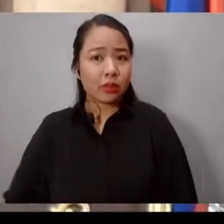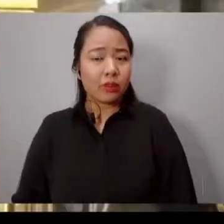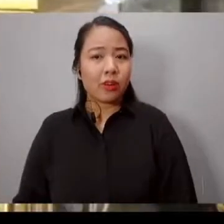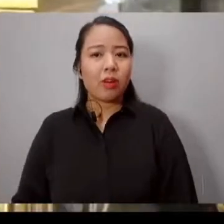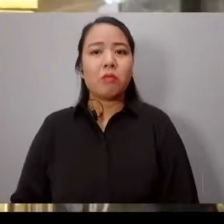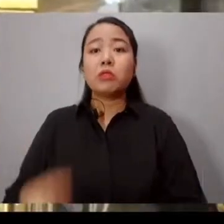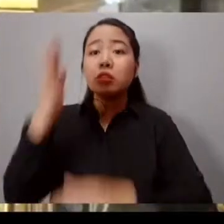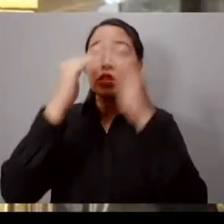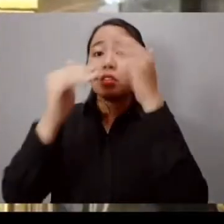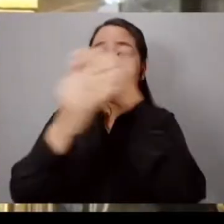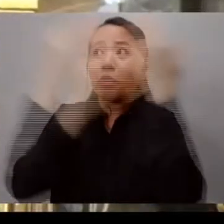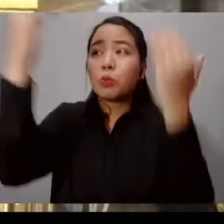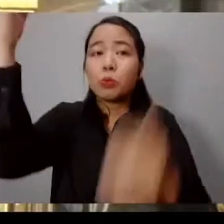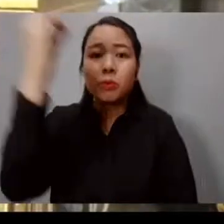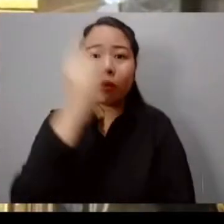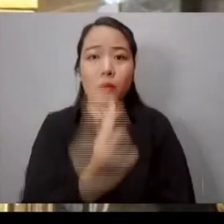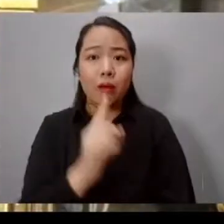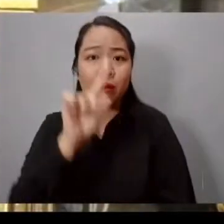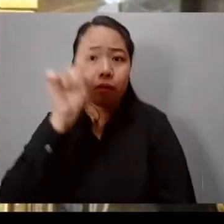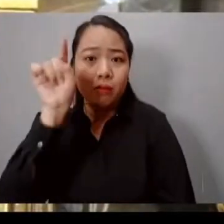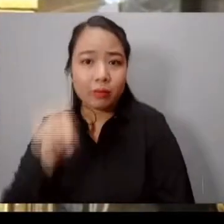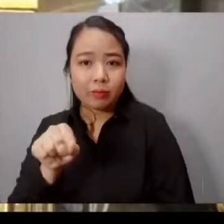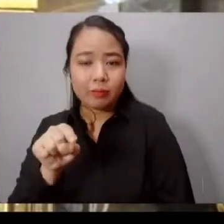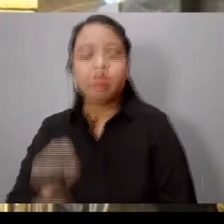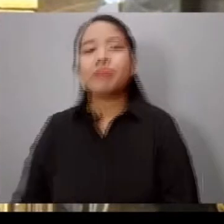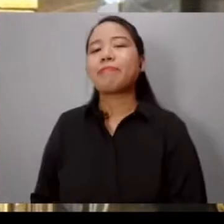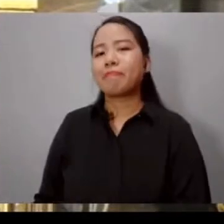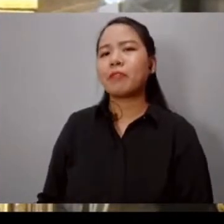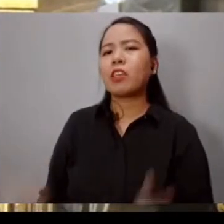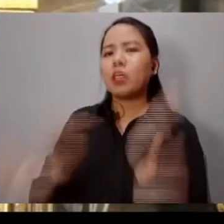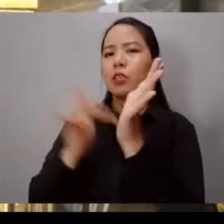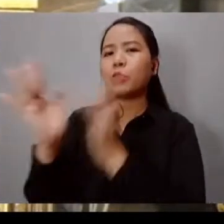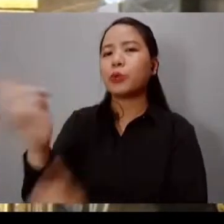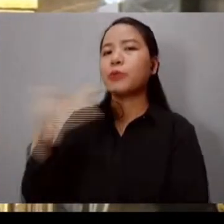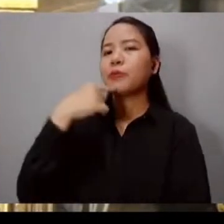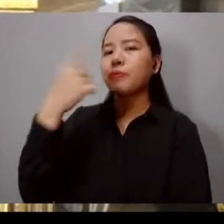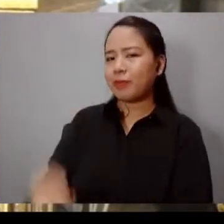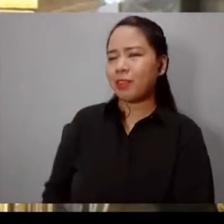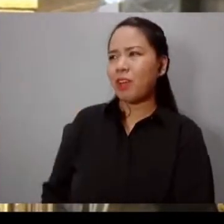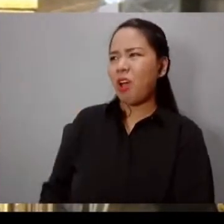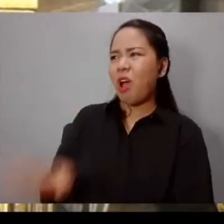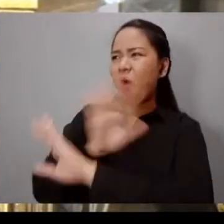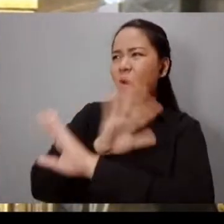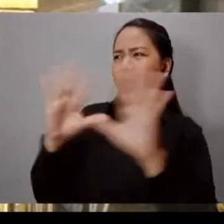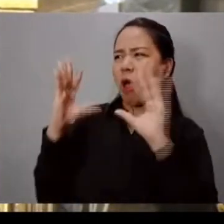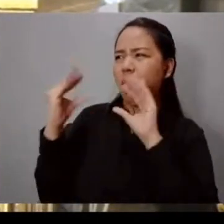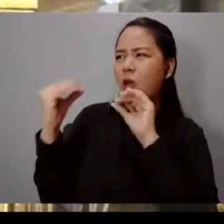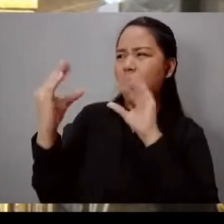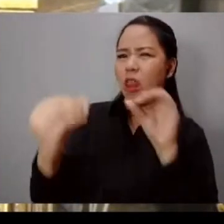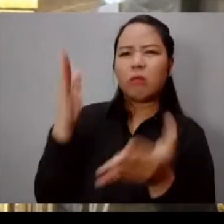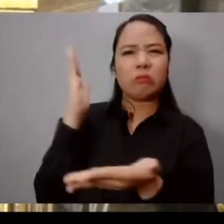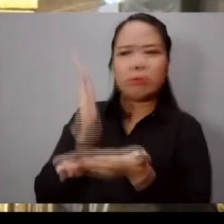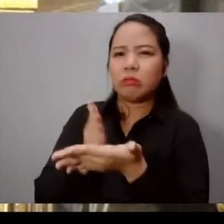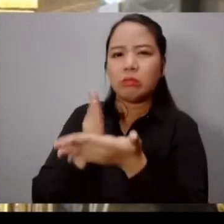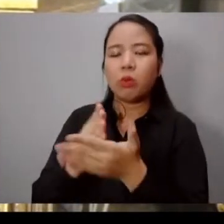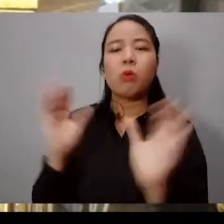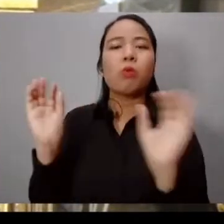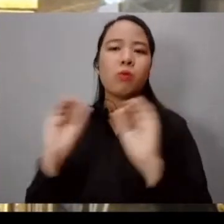Kaya't sinabi ni Jesus, "Huwag kayong magbulong-bulungan. walang makalalapit sa